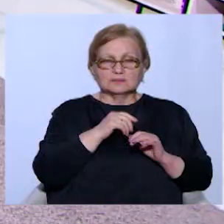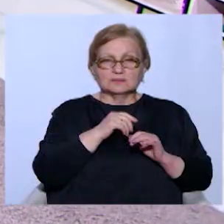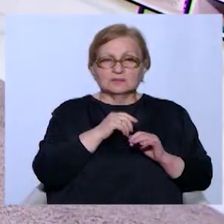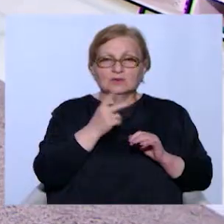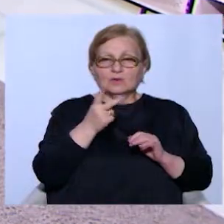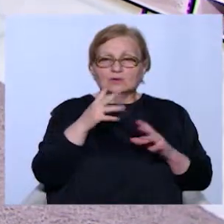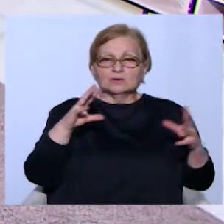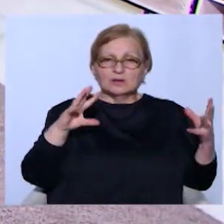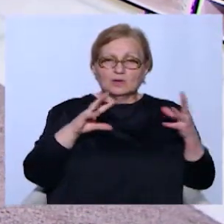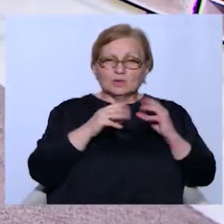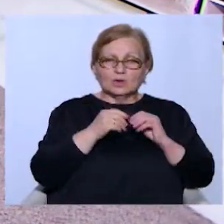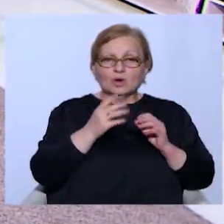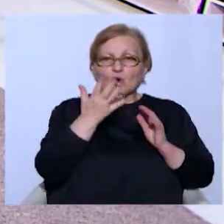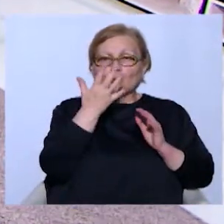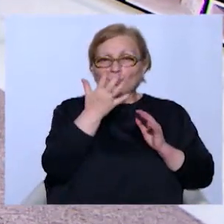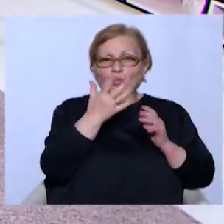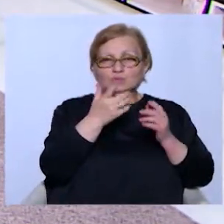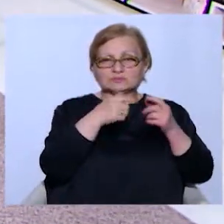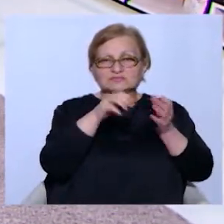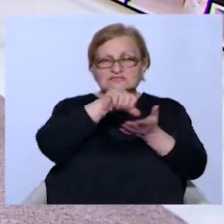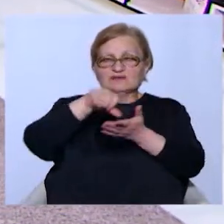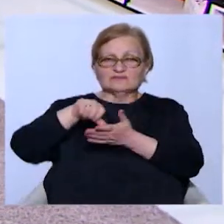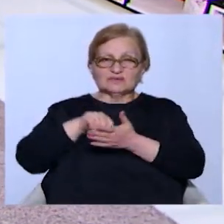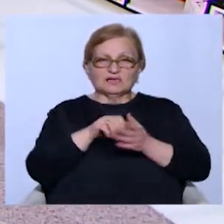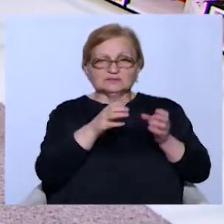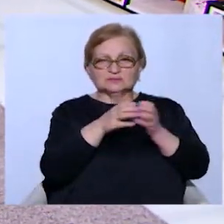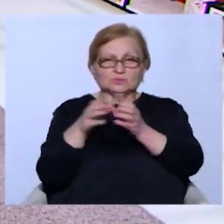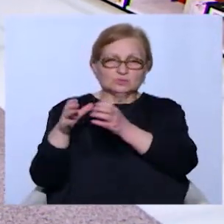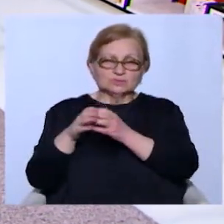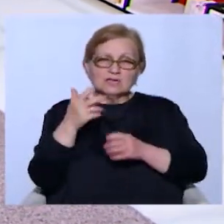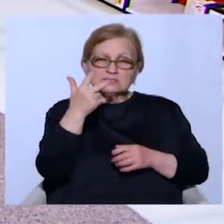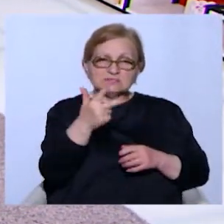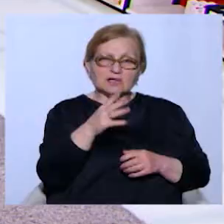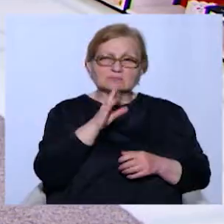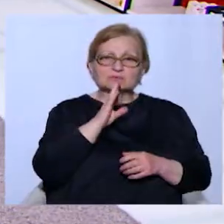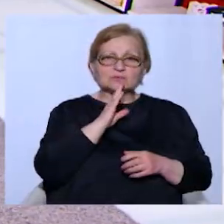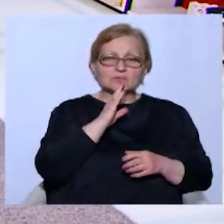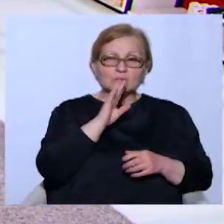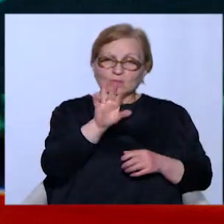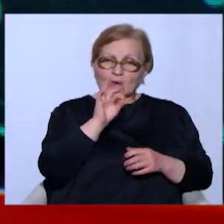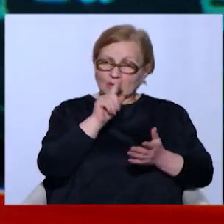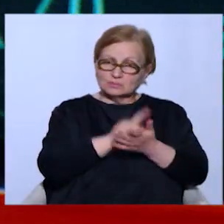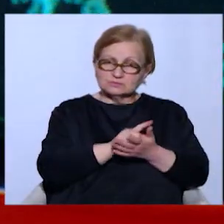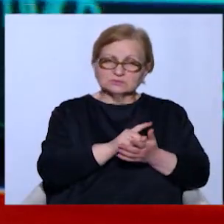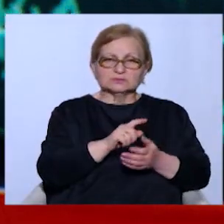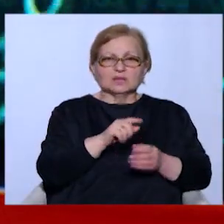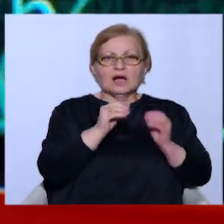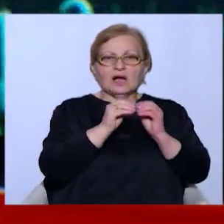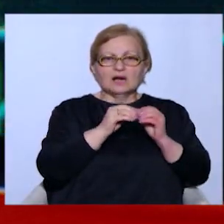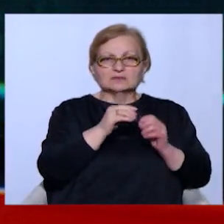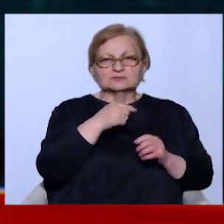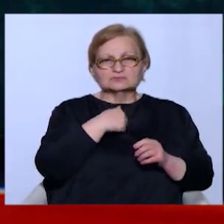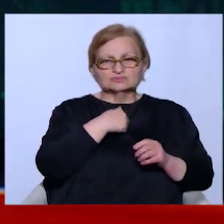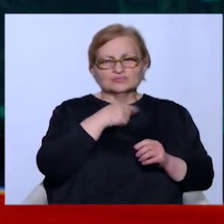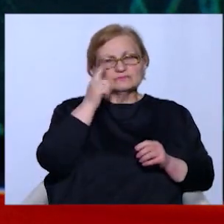უნდა შევკრიბოთ 5-წევრიანი გუნდი, სადაც იქნება 3 გოგონა და 2 ვაჟი. რამდენიერად შეგვიძლია ჩვენ ავირჩიოთ 3 გოგონა 10-დან? ჩვენ